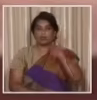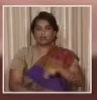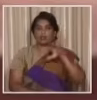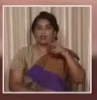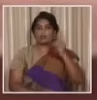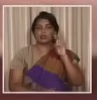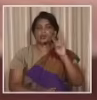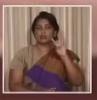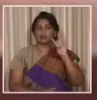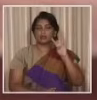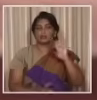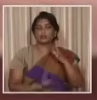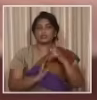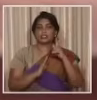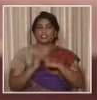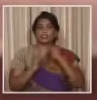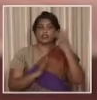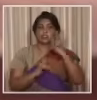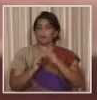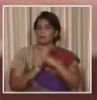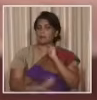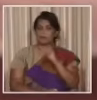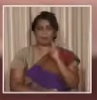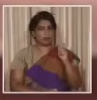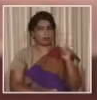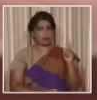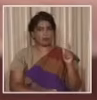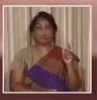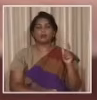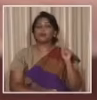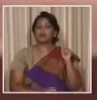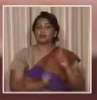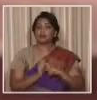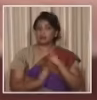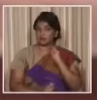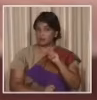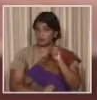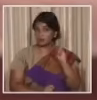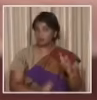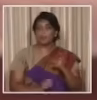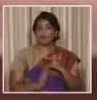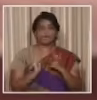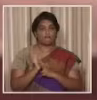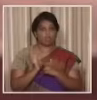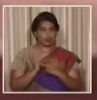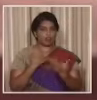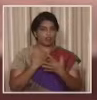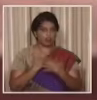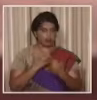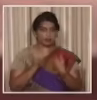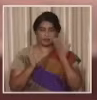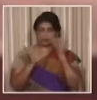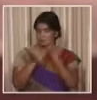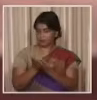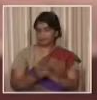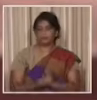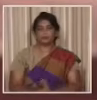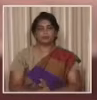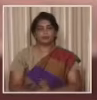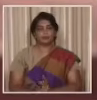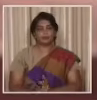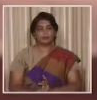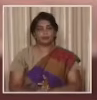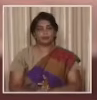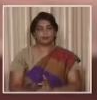16,43,834ක් ප්‍රාදේශීය ලේකම්තුමිය ජනවාරි 3 වෙනිදා ගෙවීම් කරනවා. ඒ ගෙවීම් කරපු ලදුපතේ පිටපතකුත් ගරු කතානායකතුමනි මම සභාගත කරනවා. හැබැයි